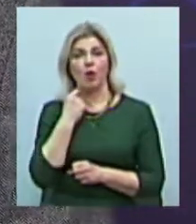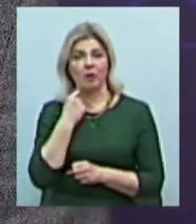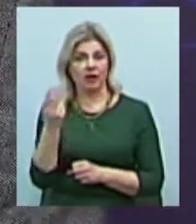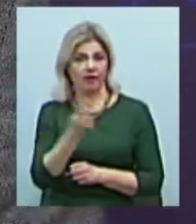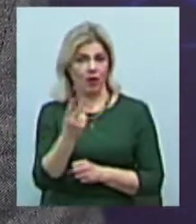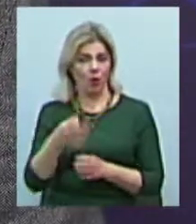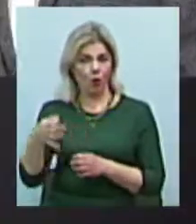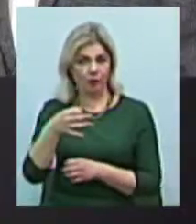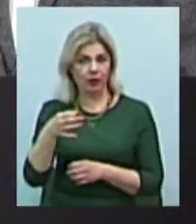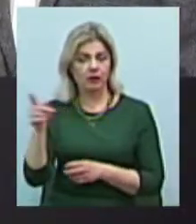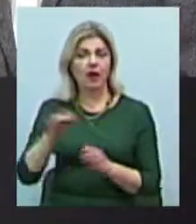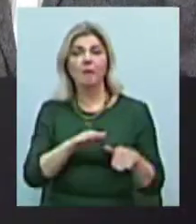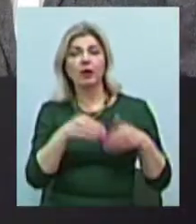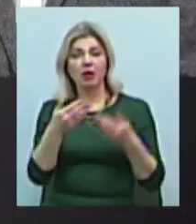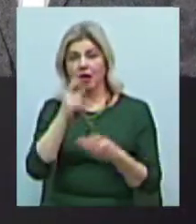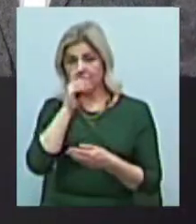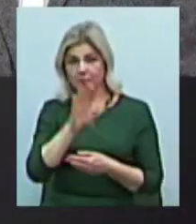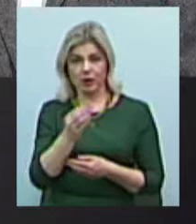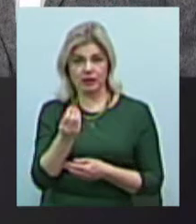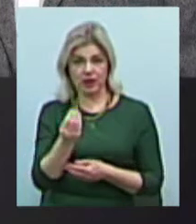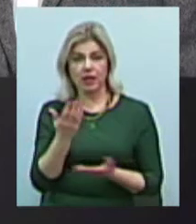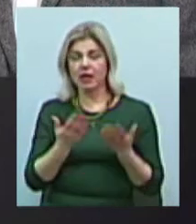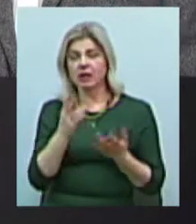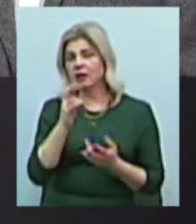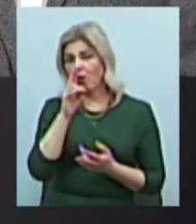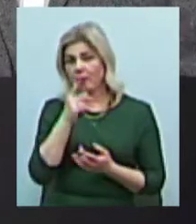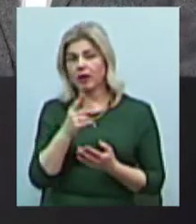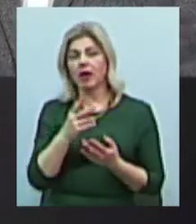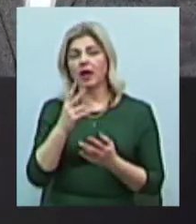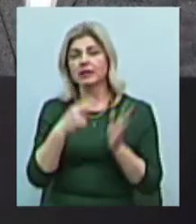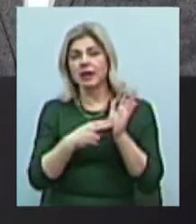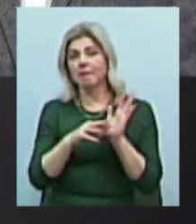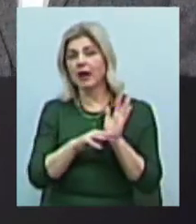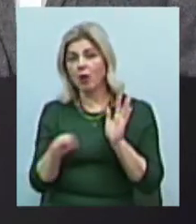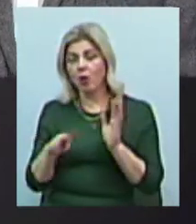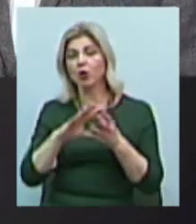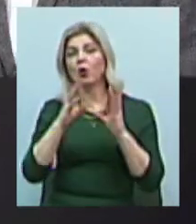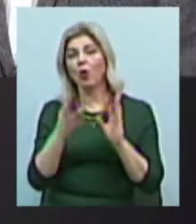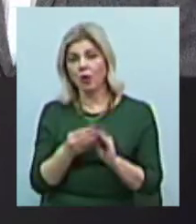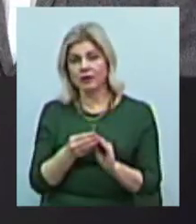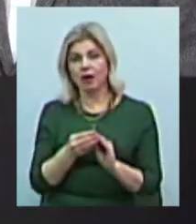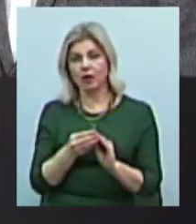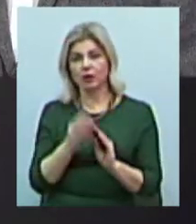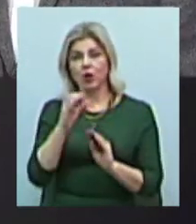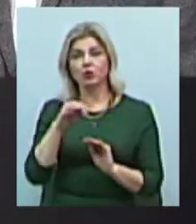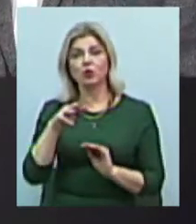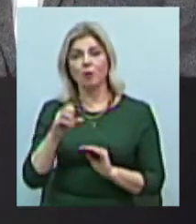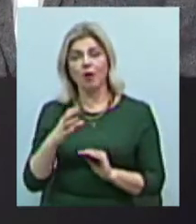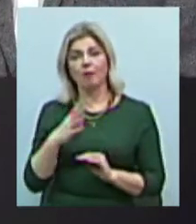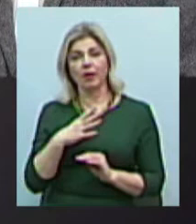Вони запропонували досить непогану ціну, вони, якщо не помиляюся, впали на 7 мільйонів від загальної, сума була